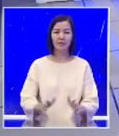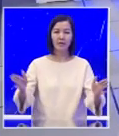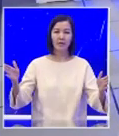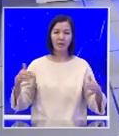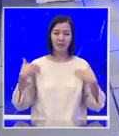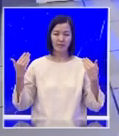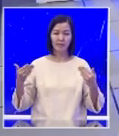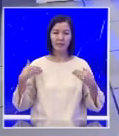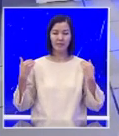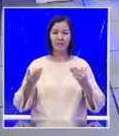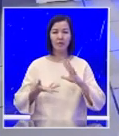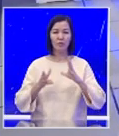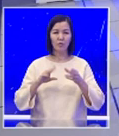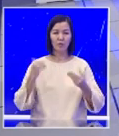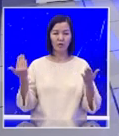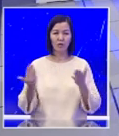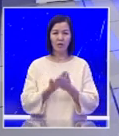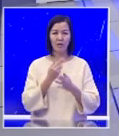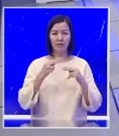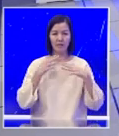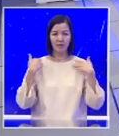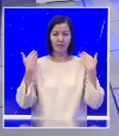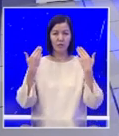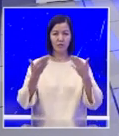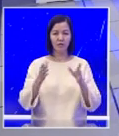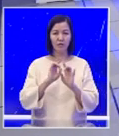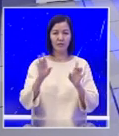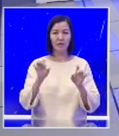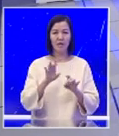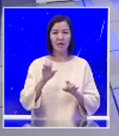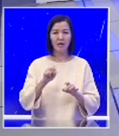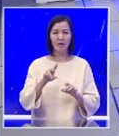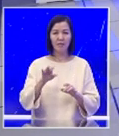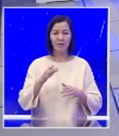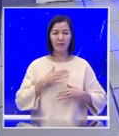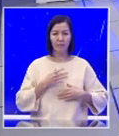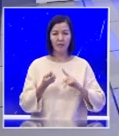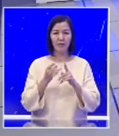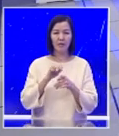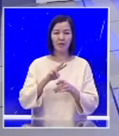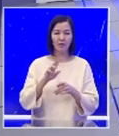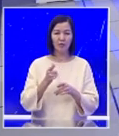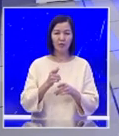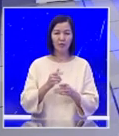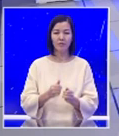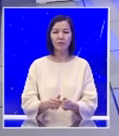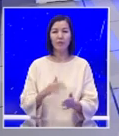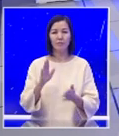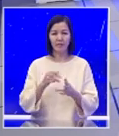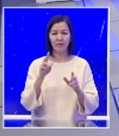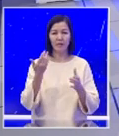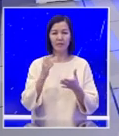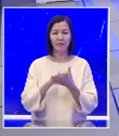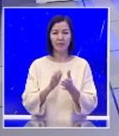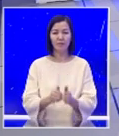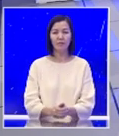Ассаламу алейкум, қадірменді көрермен, тікелей эфирде қорытынды жаңалықтар студияда Алмат Хамид, сурдодармашы Айгүл Жұмашқызы. Алдымен аңдатпа.